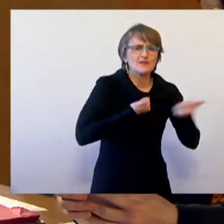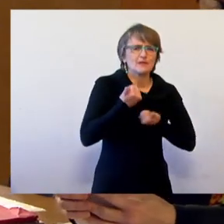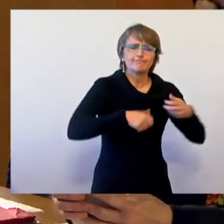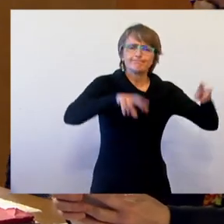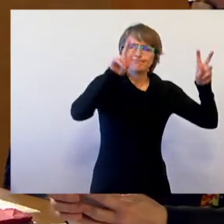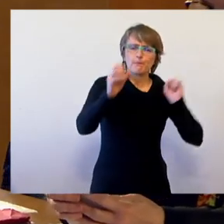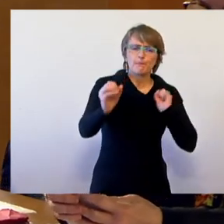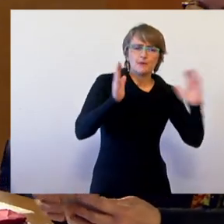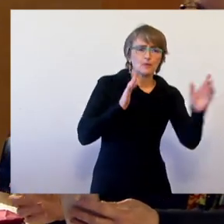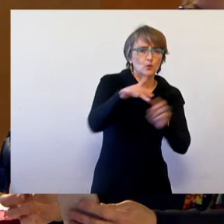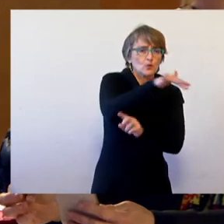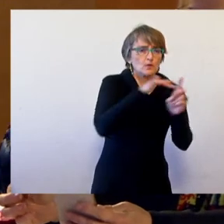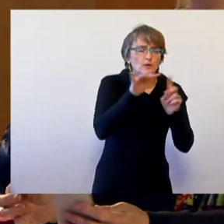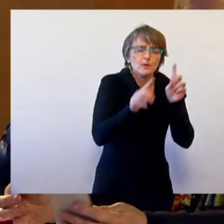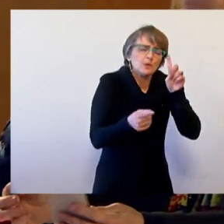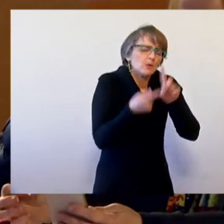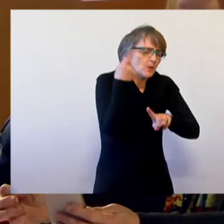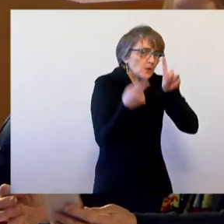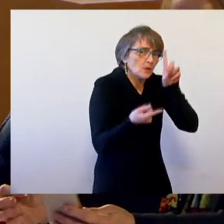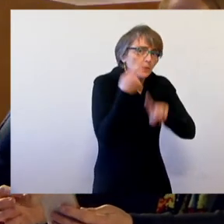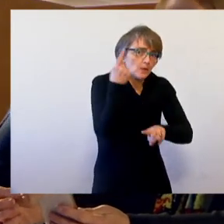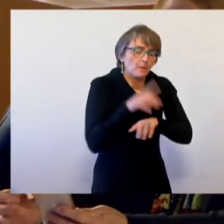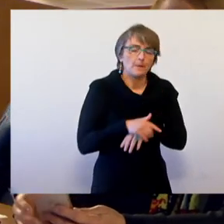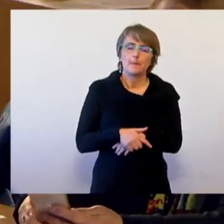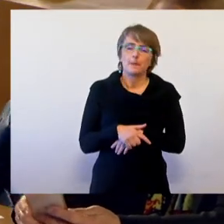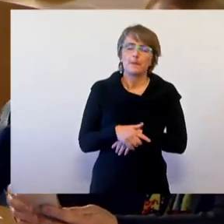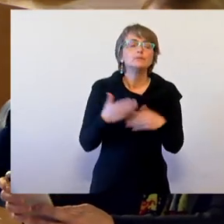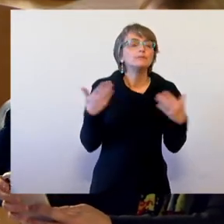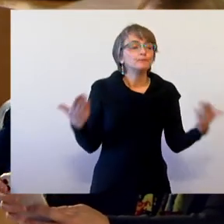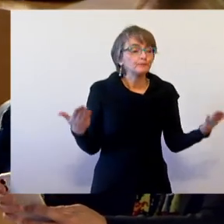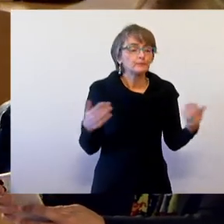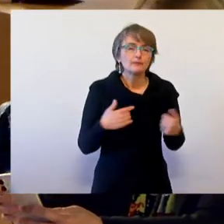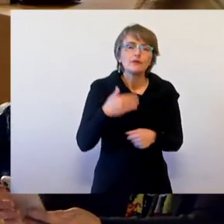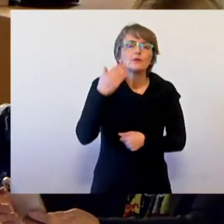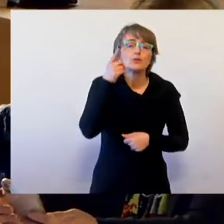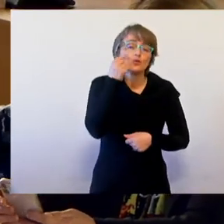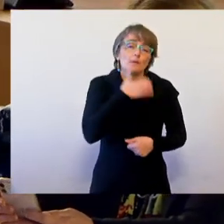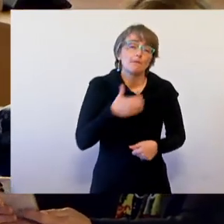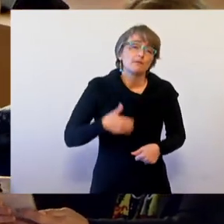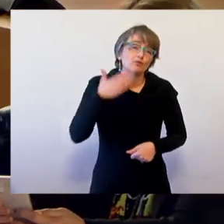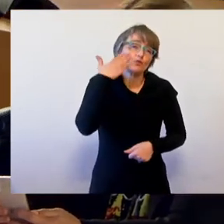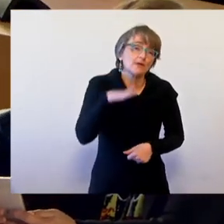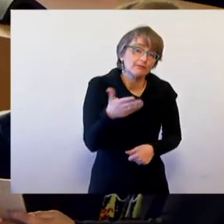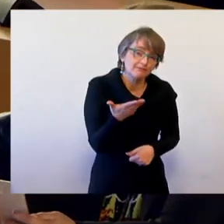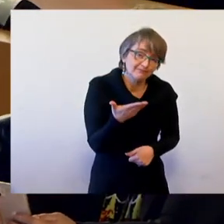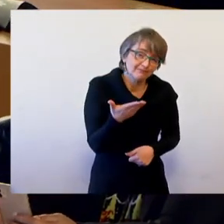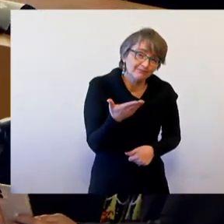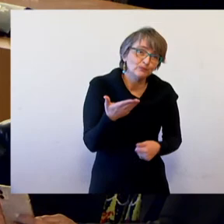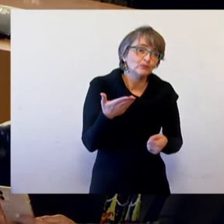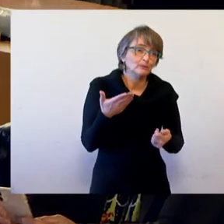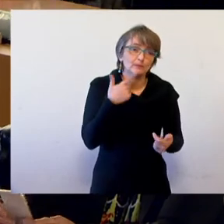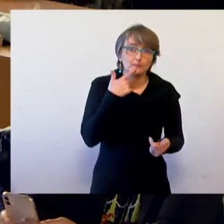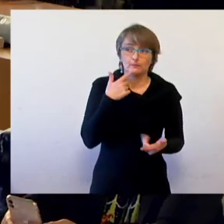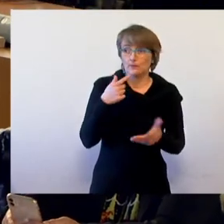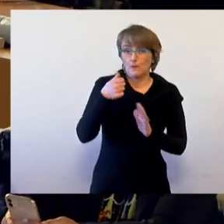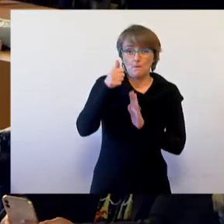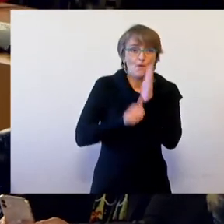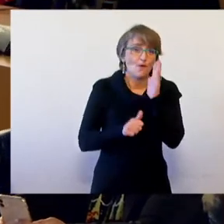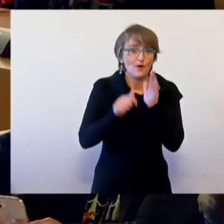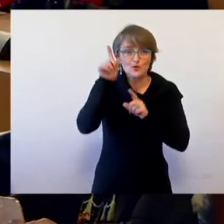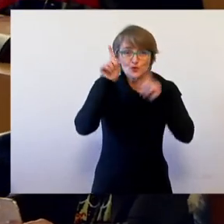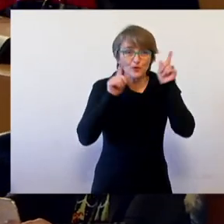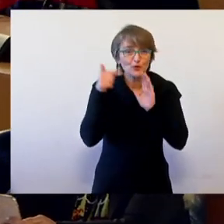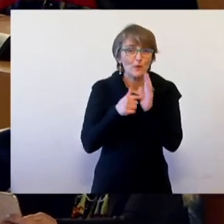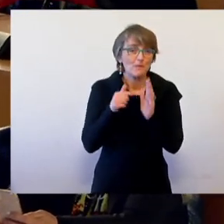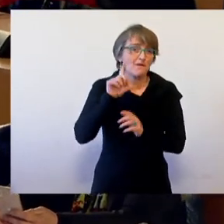qui est évidemment très important. Vous le savez, monsieur le maire, la politique que nous conduisons depuis le mois de juillet